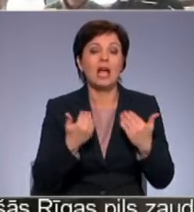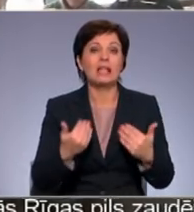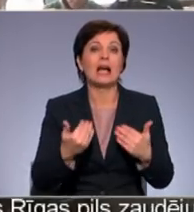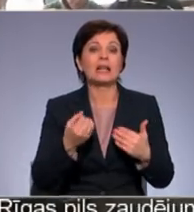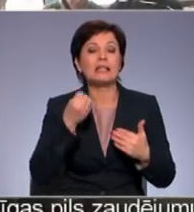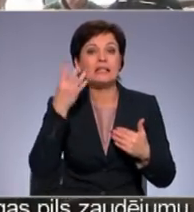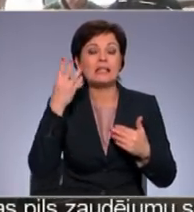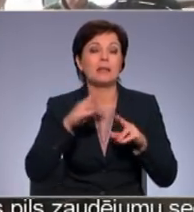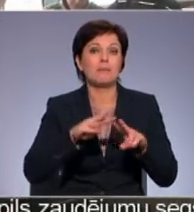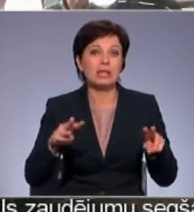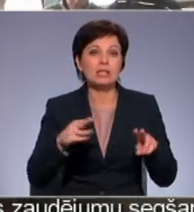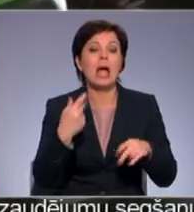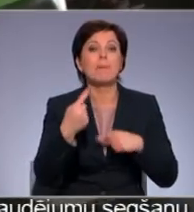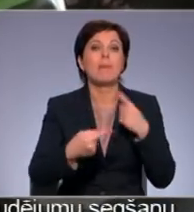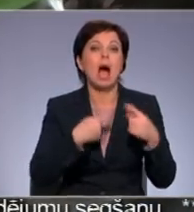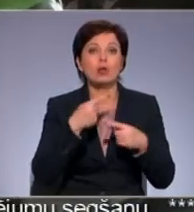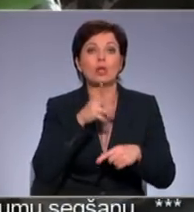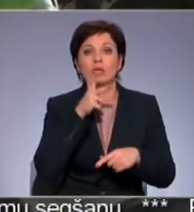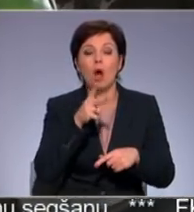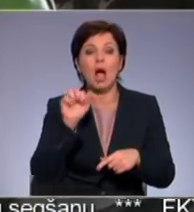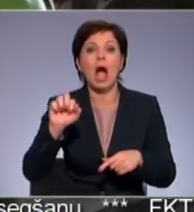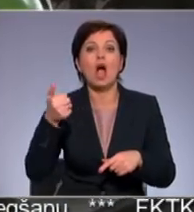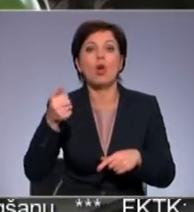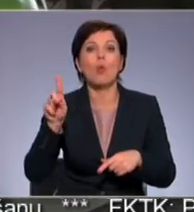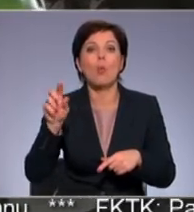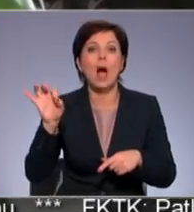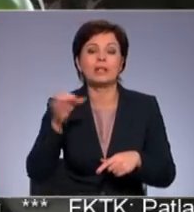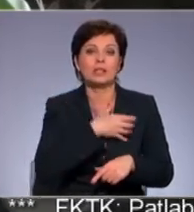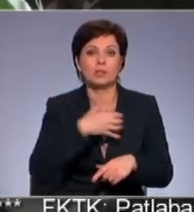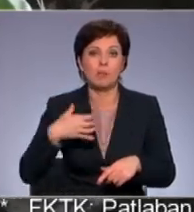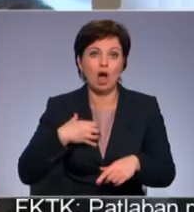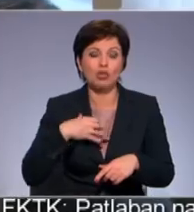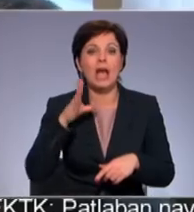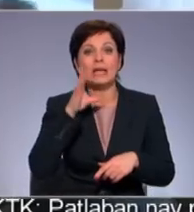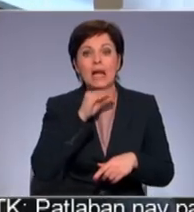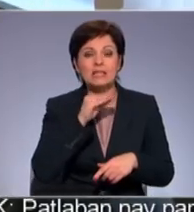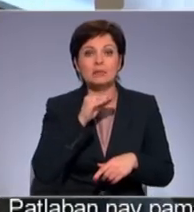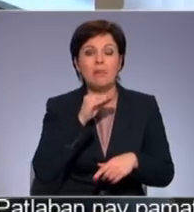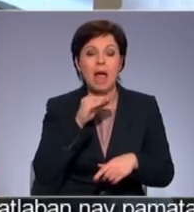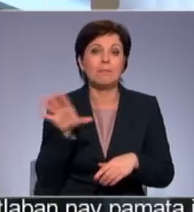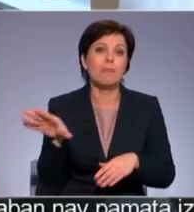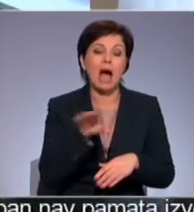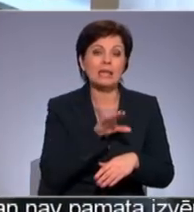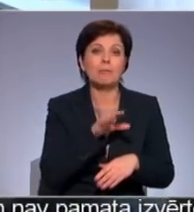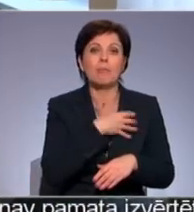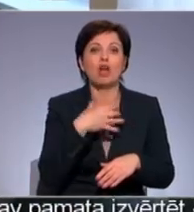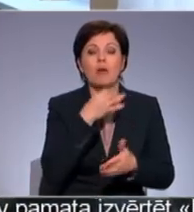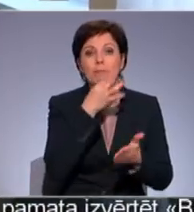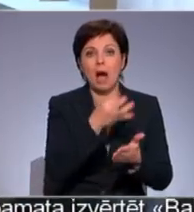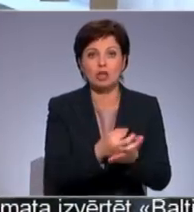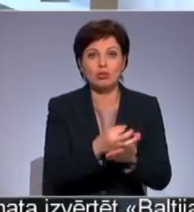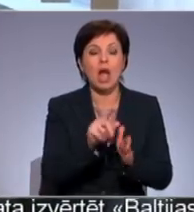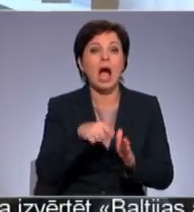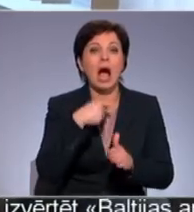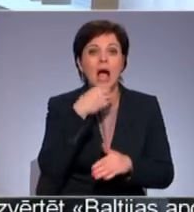un zinātnes ministrijai notiek pārmes ar Daugavpils un Aglonas novadu pašvaldībām par iespējamo abu skolu pārņemšanu pašvaldību pārziņā. Atbildi jādot